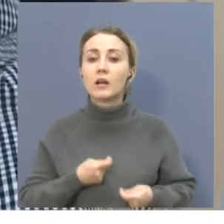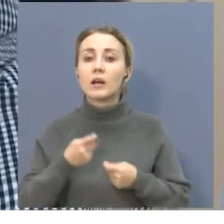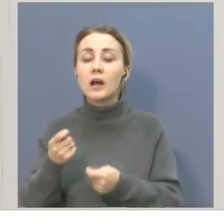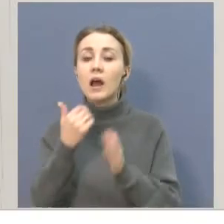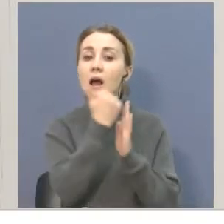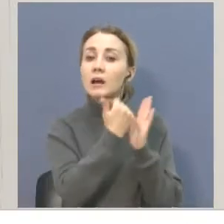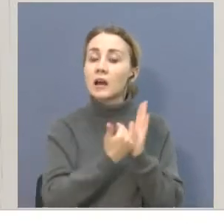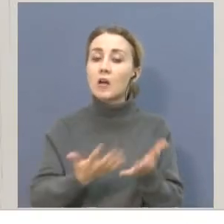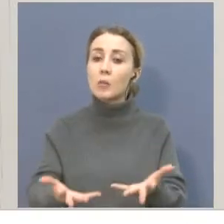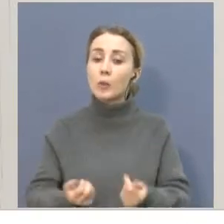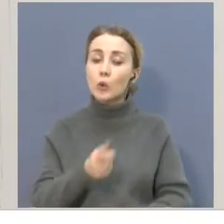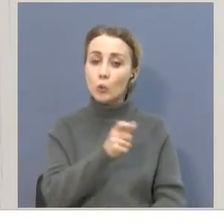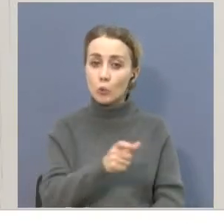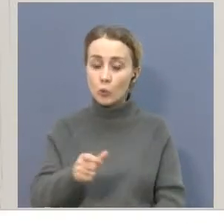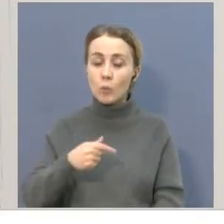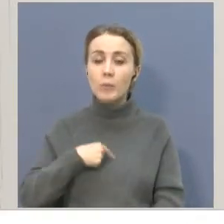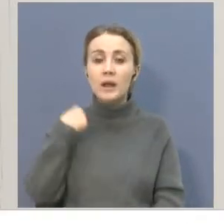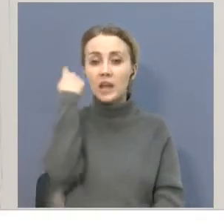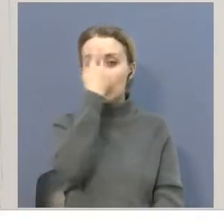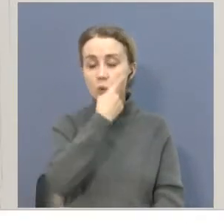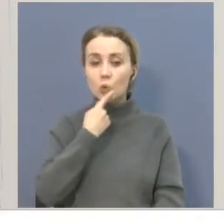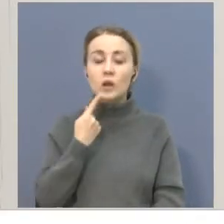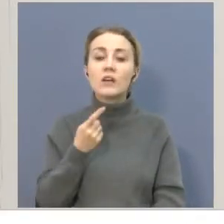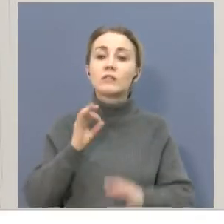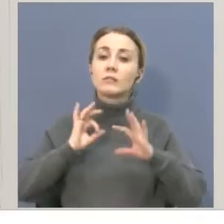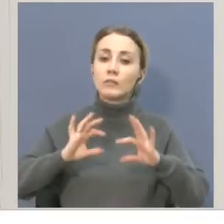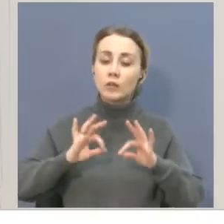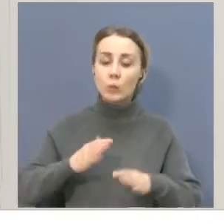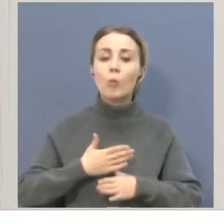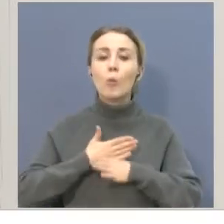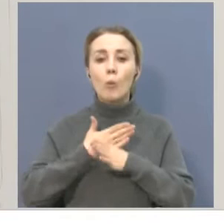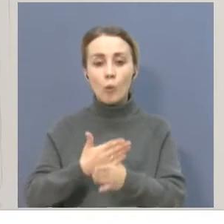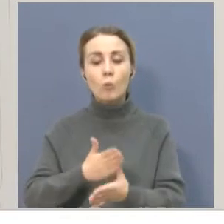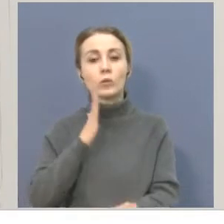аудандардың барлық әкімшіліктерінде аппараттың құрылымдық бөлімшелердің жетекшілері,